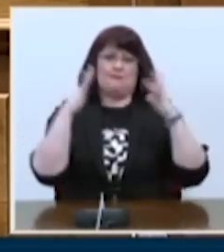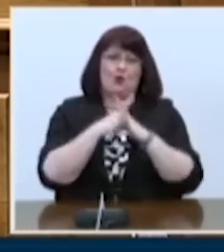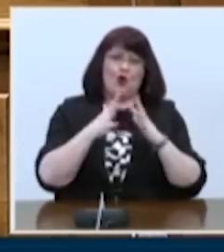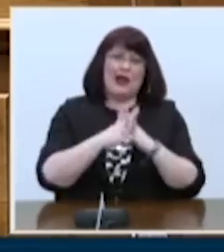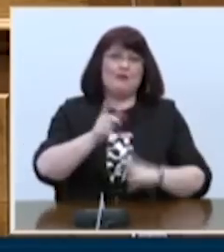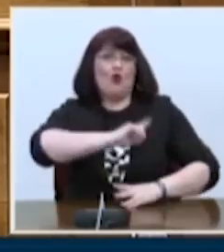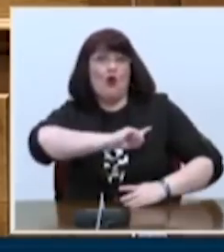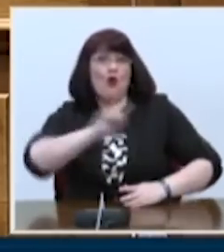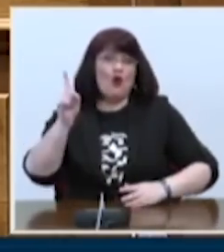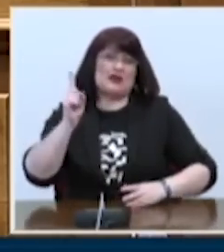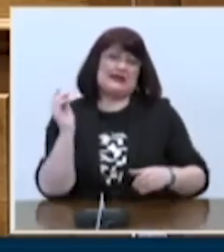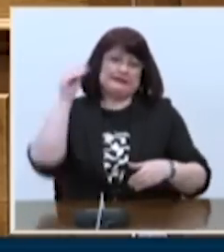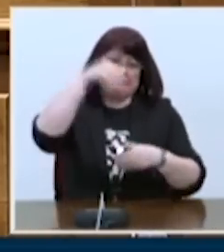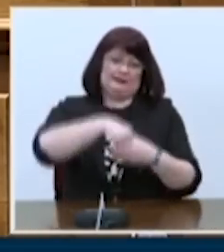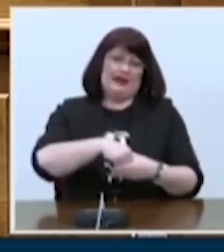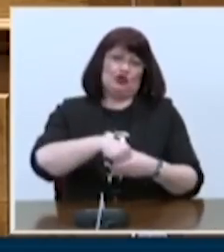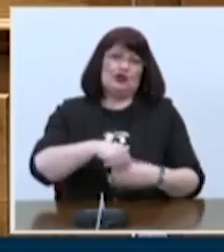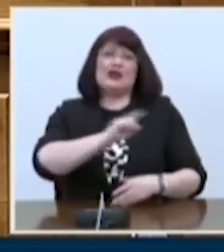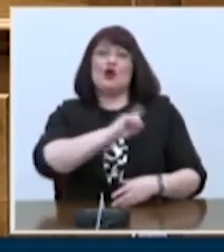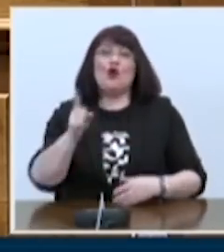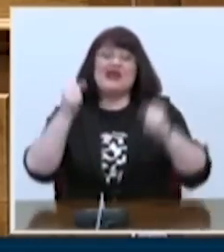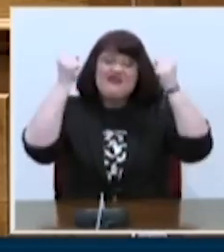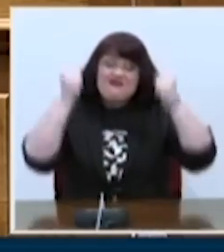στη συμμετοχή, όχι στις βάσεις,